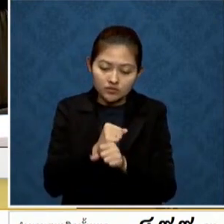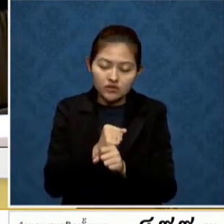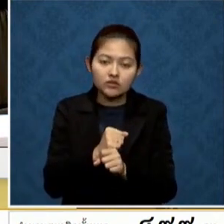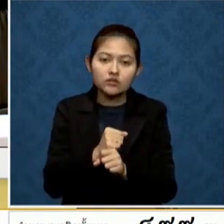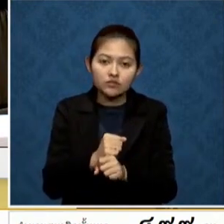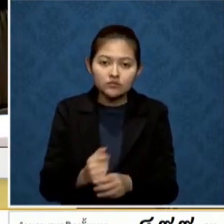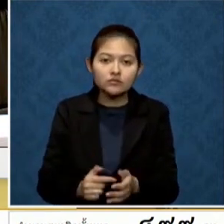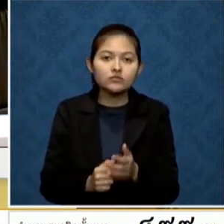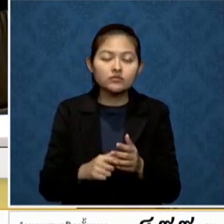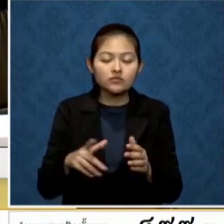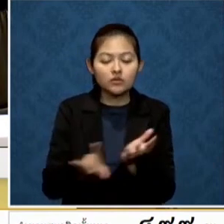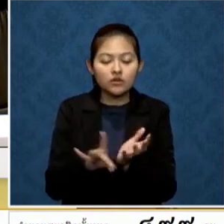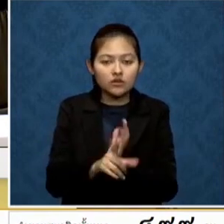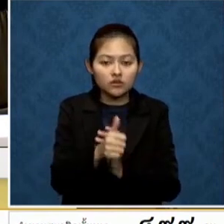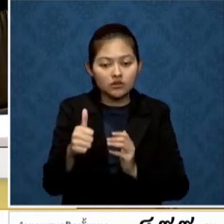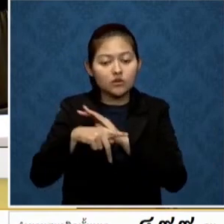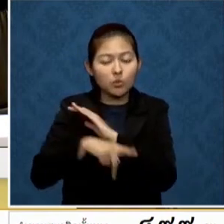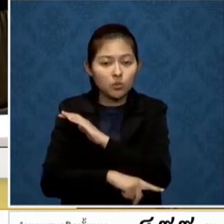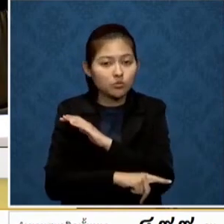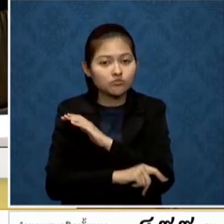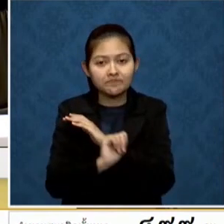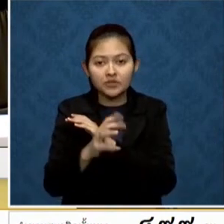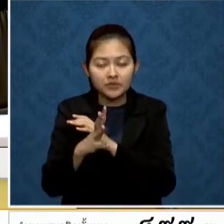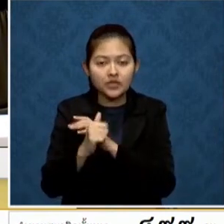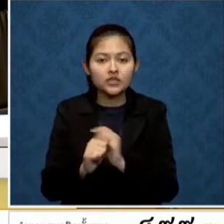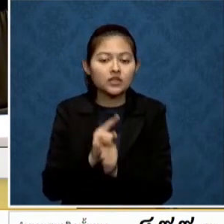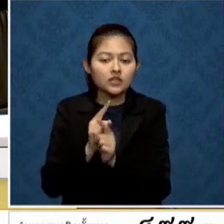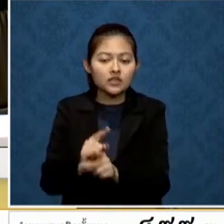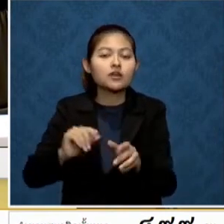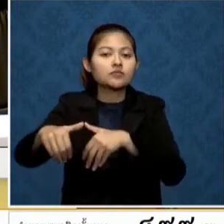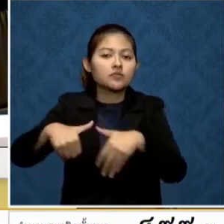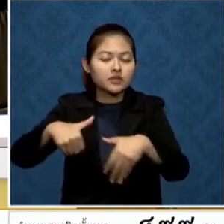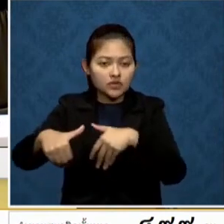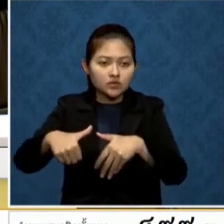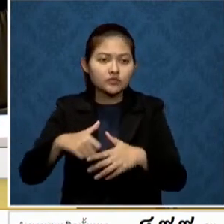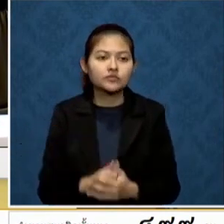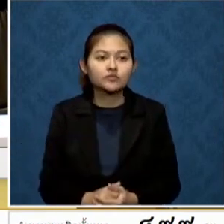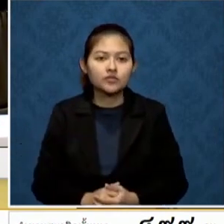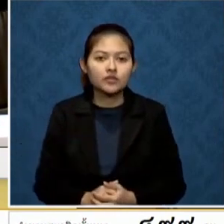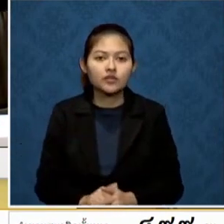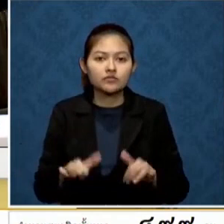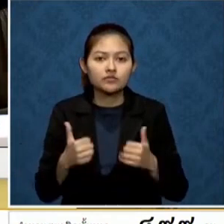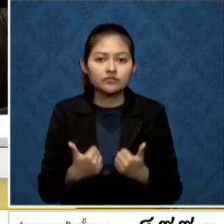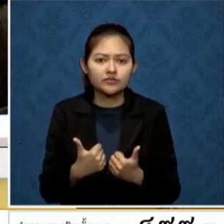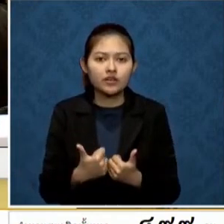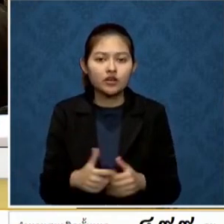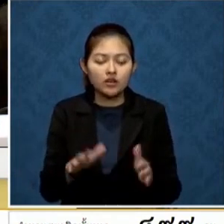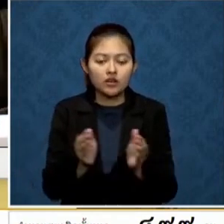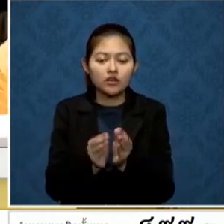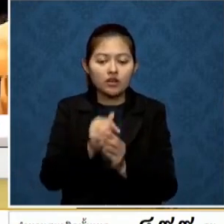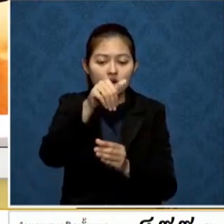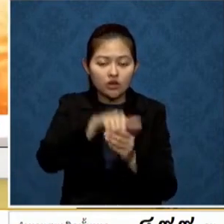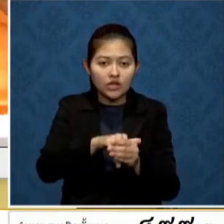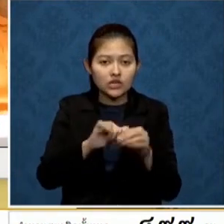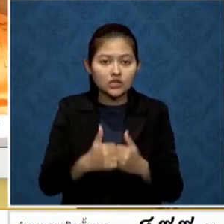ราษฎรมีประสิทธิภาพมีความโปร่งใสและยึดโยงกับประชาชนนะผมอยากย้ำอีกครั้งว่าการลงมติในครั้งนี้เป็นการ